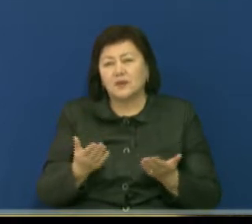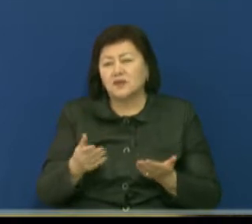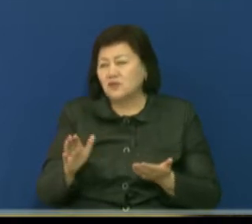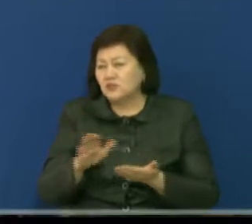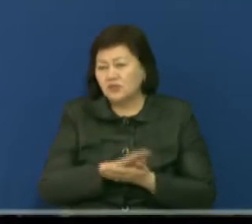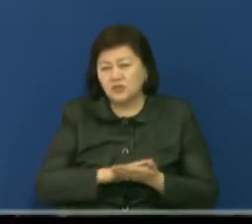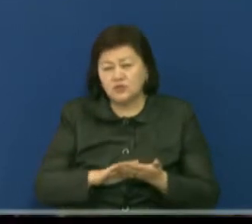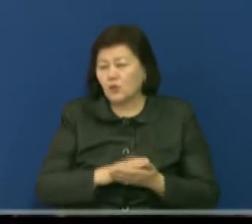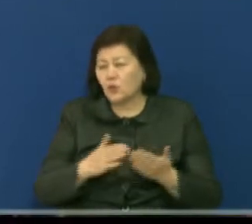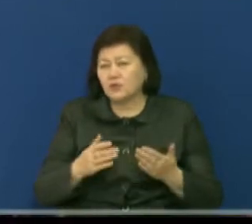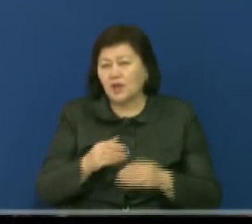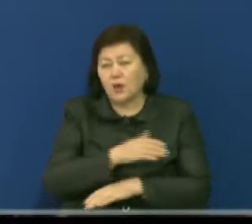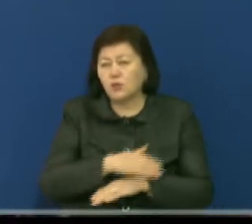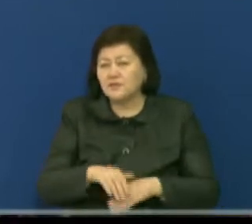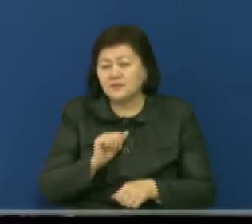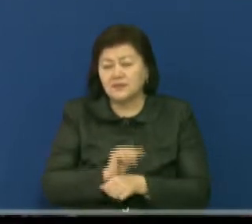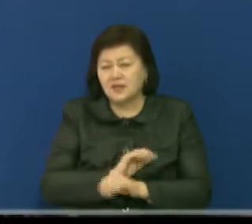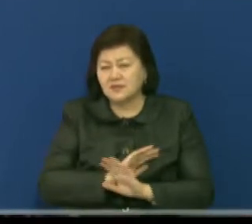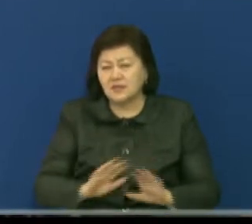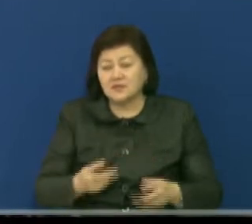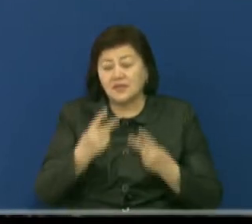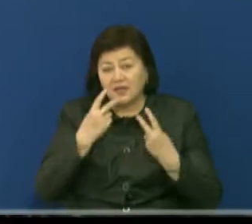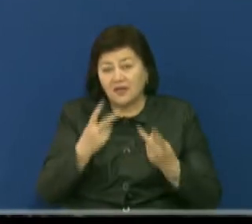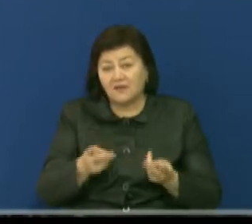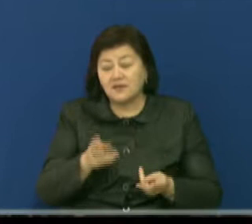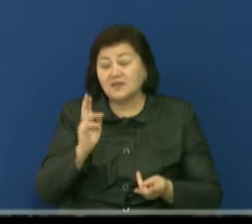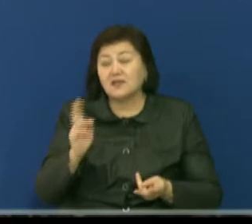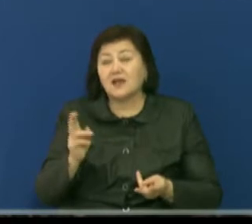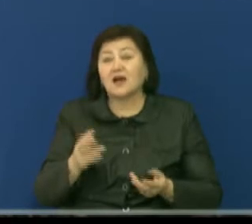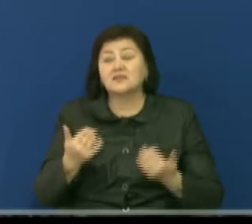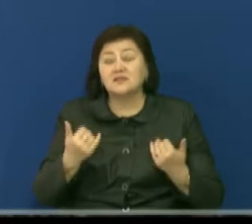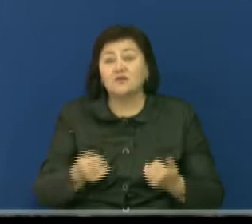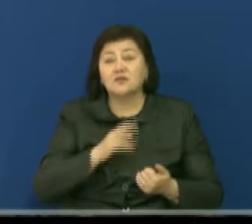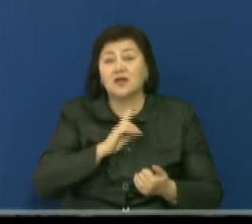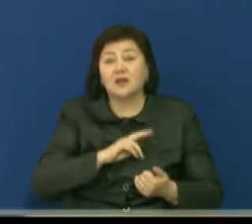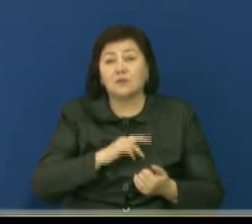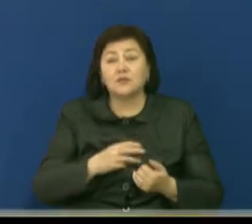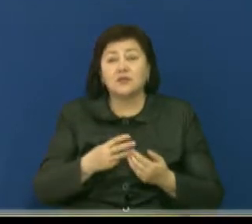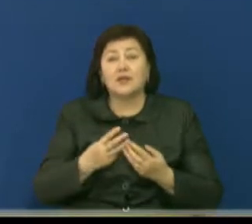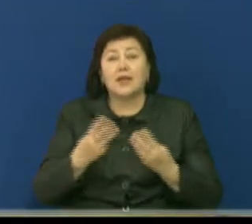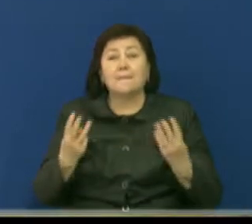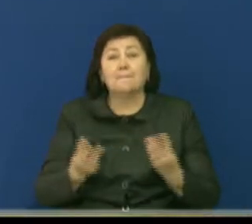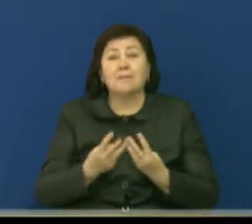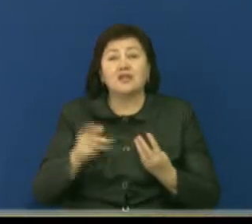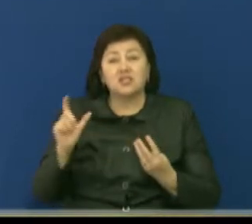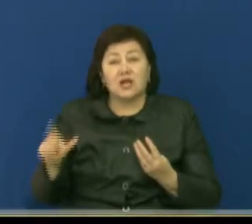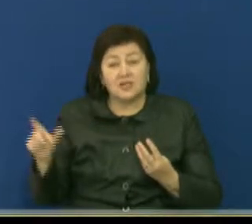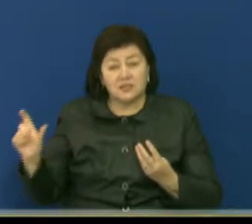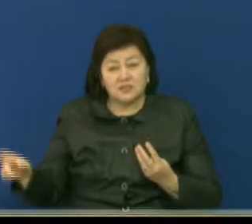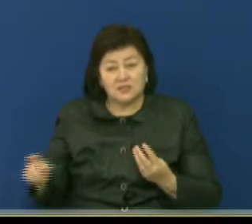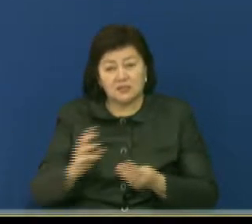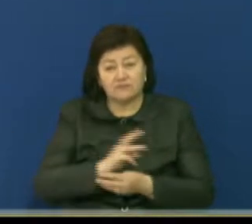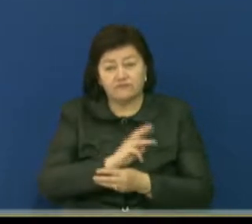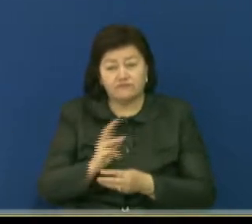останется. Я видел, как сегодня работали пожарные. Я сам вместе с ними был. Буквально